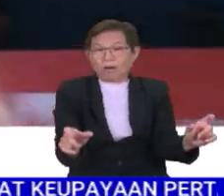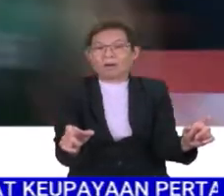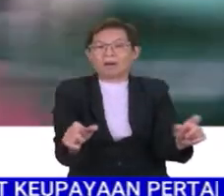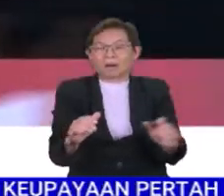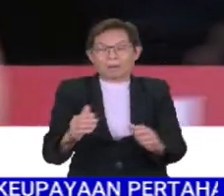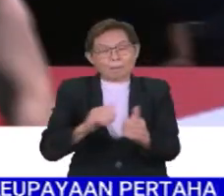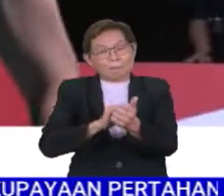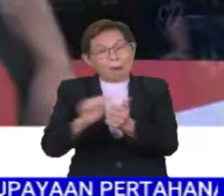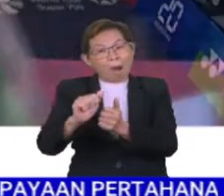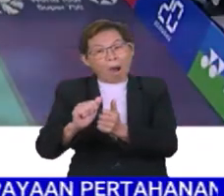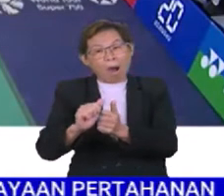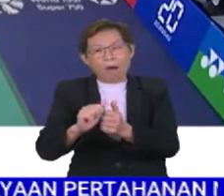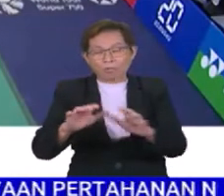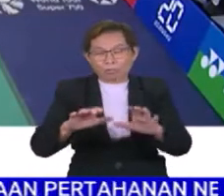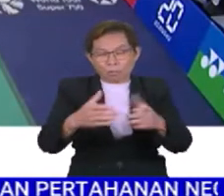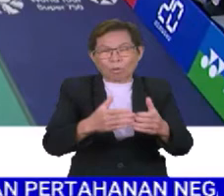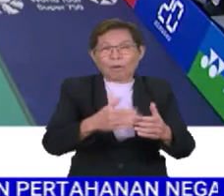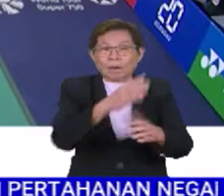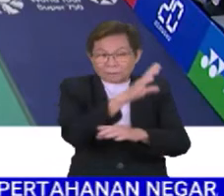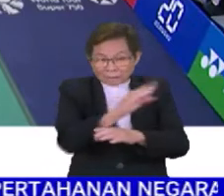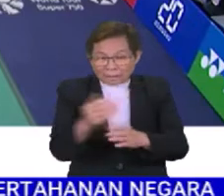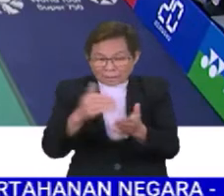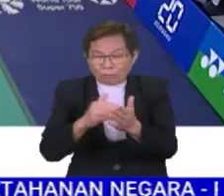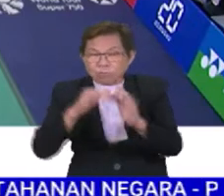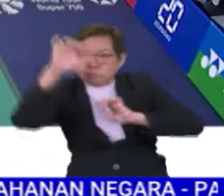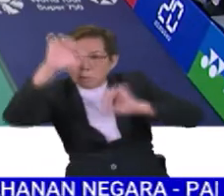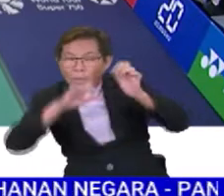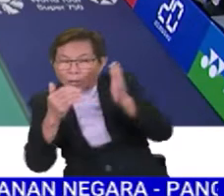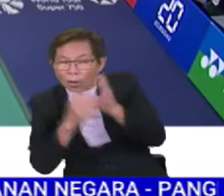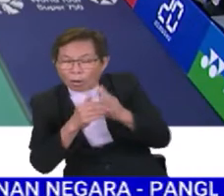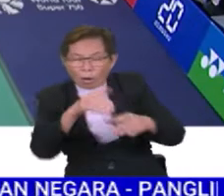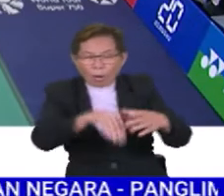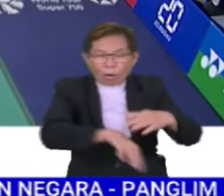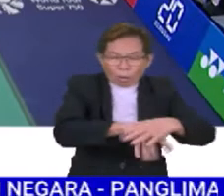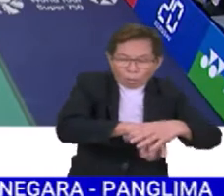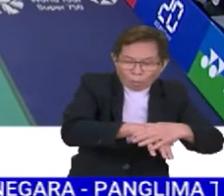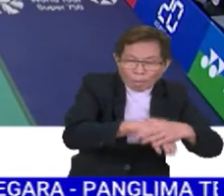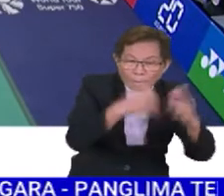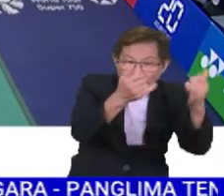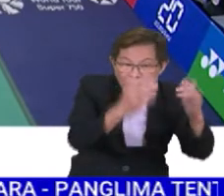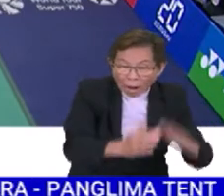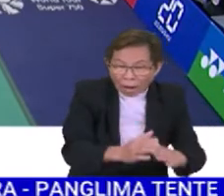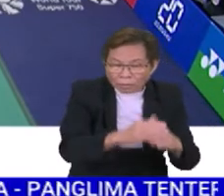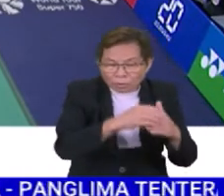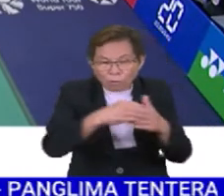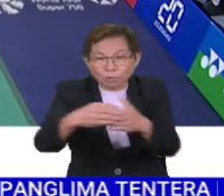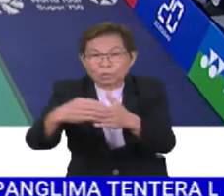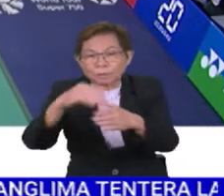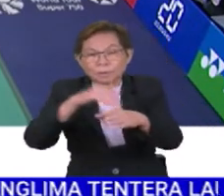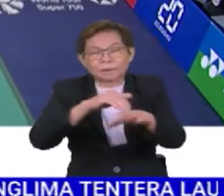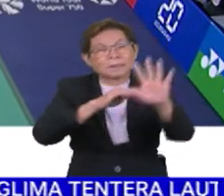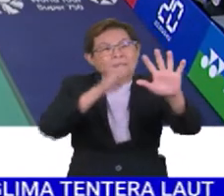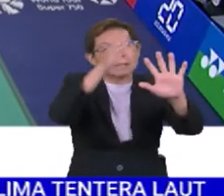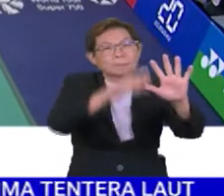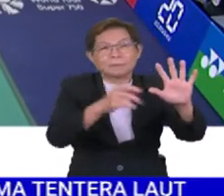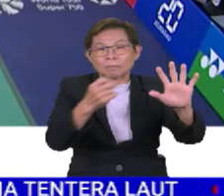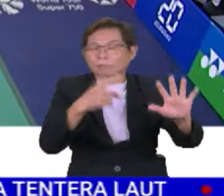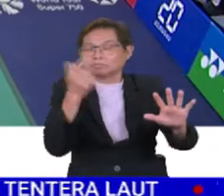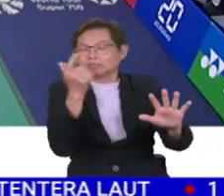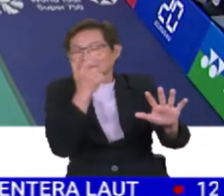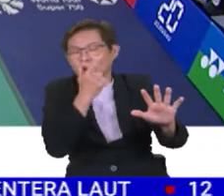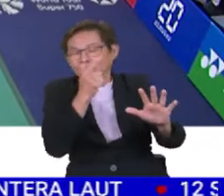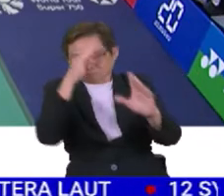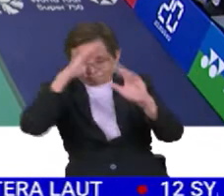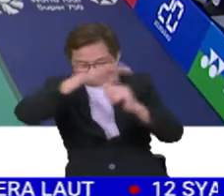kumpulan. Sebaliknya akan menilai kembali sasaran itu setelah undian membabitkan pemain diketuai pada 5 Disember ini. Beliau enggan